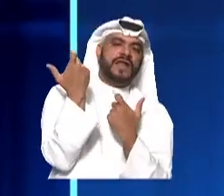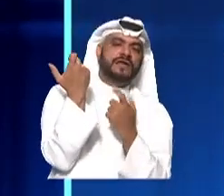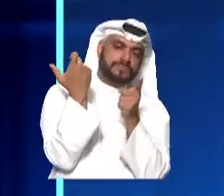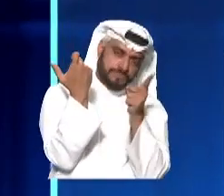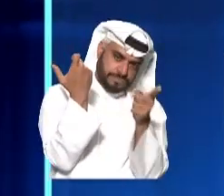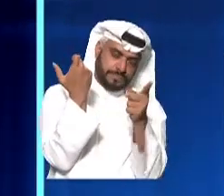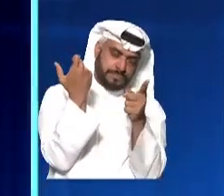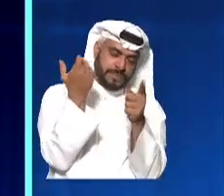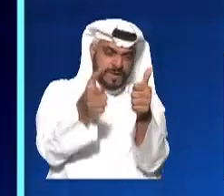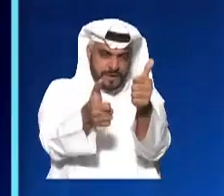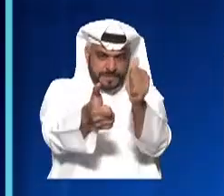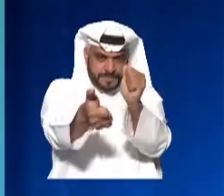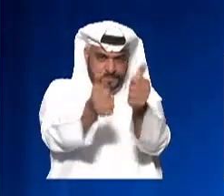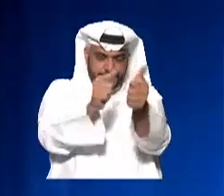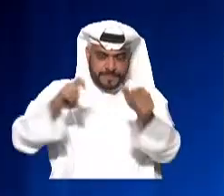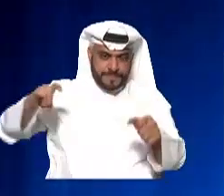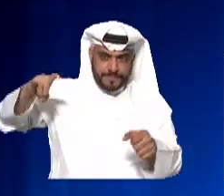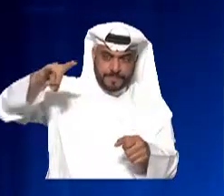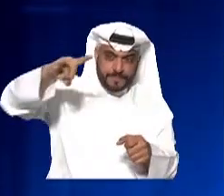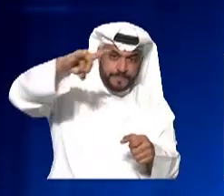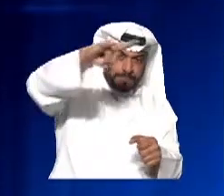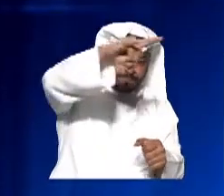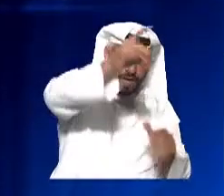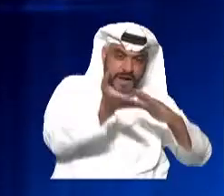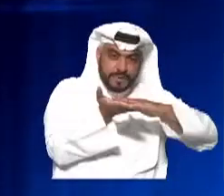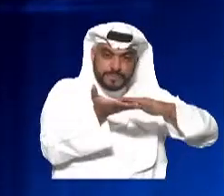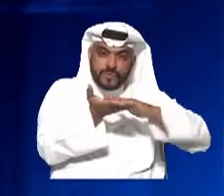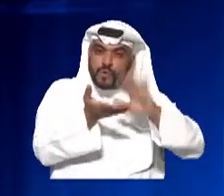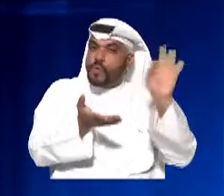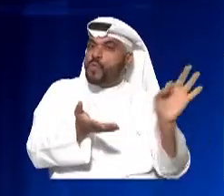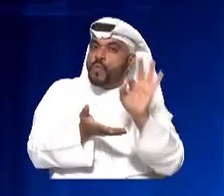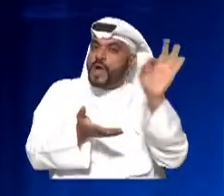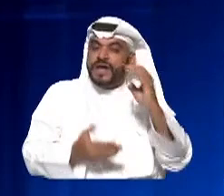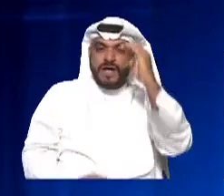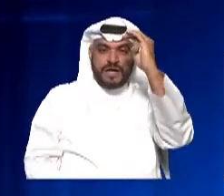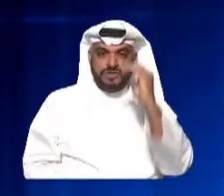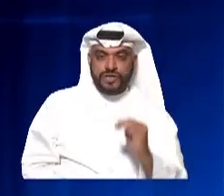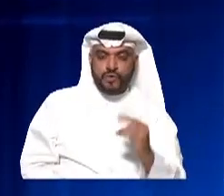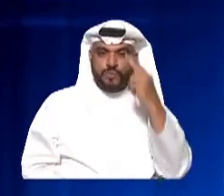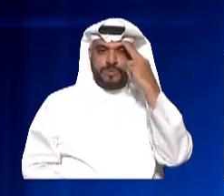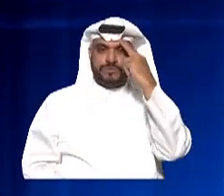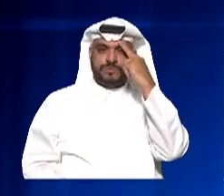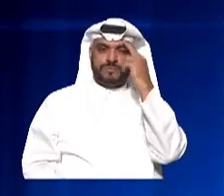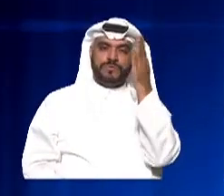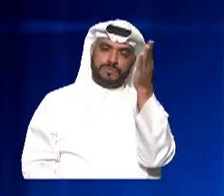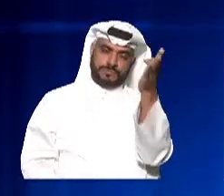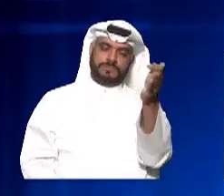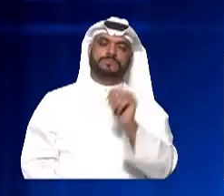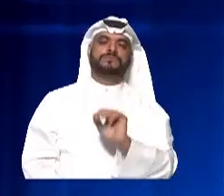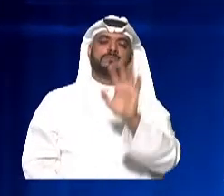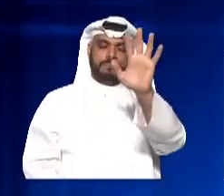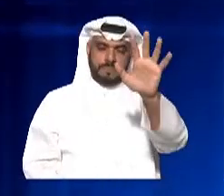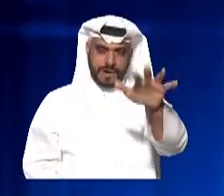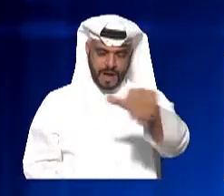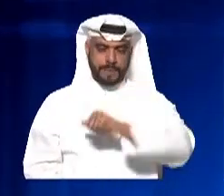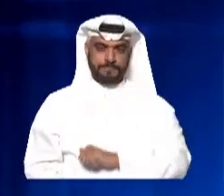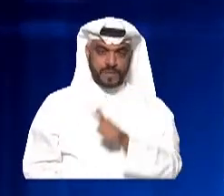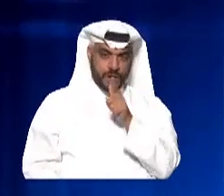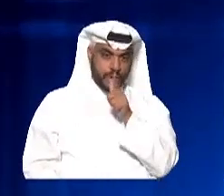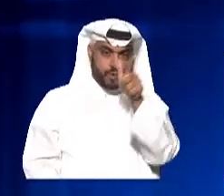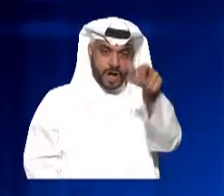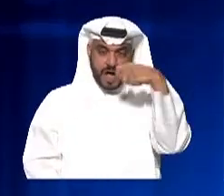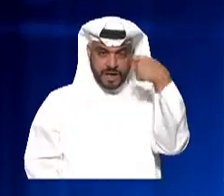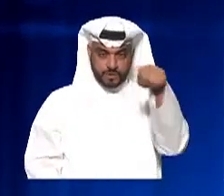من الطائرات المسيرة التي أطلقت على المناطق الجنوبية من قبل ميليشيا الحوثي. وأوضحت